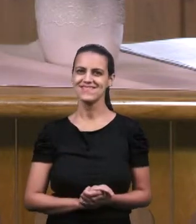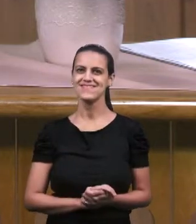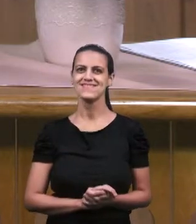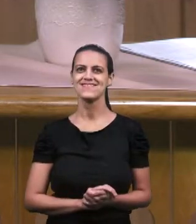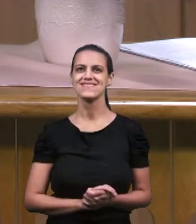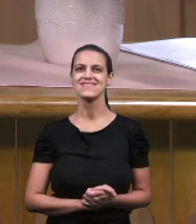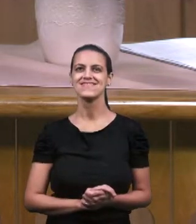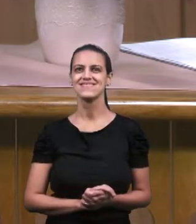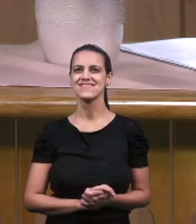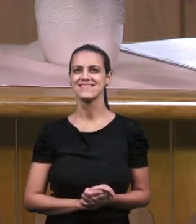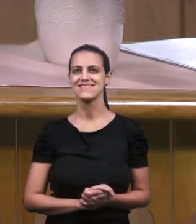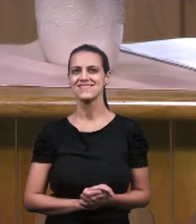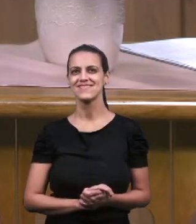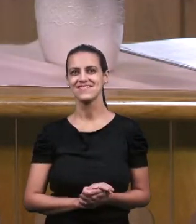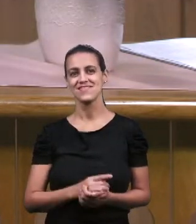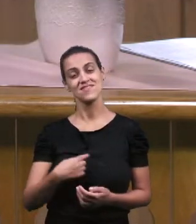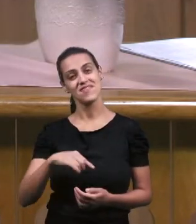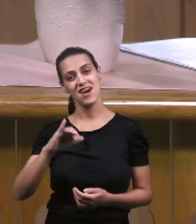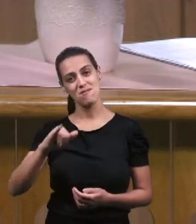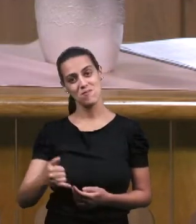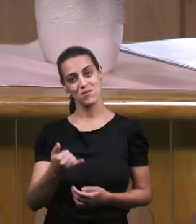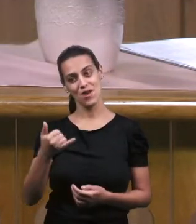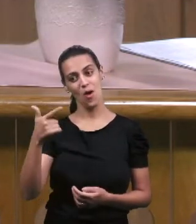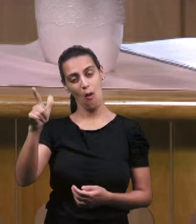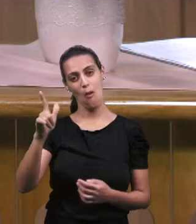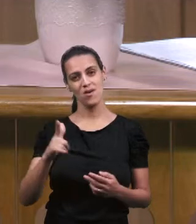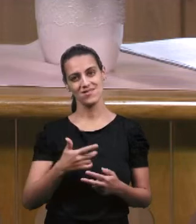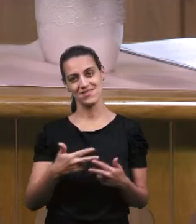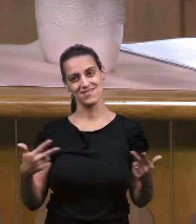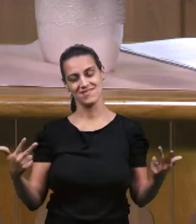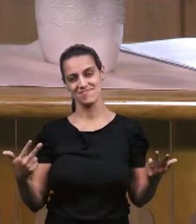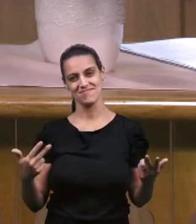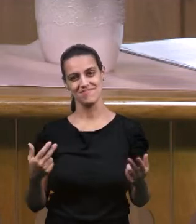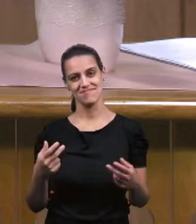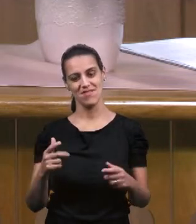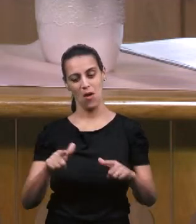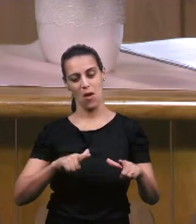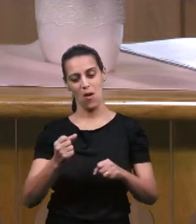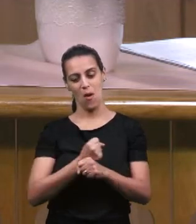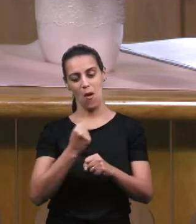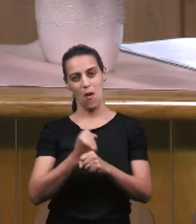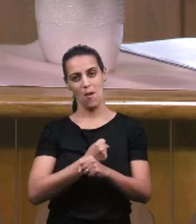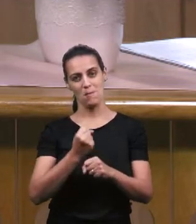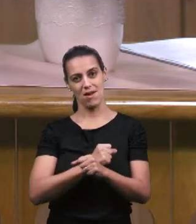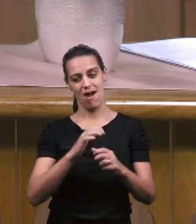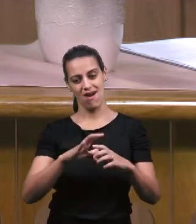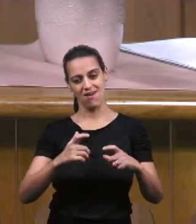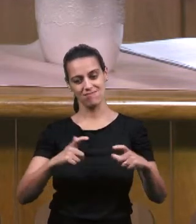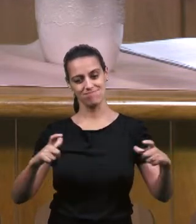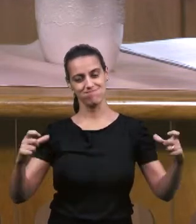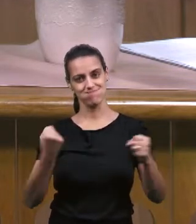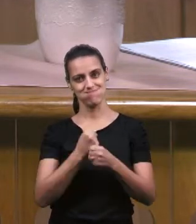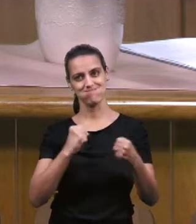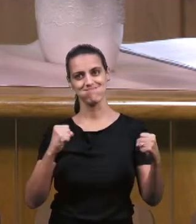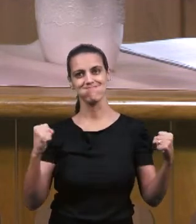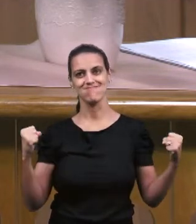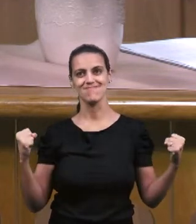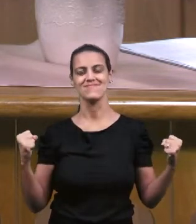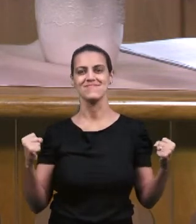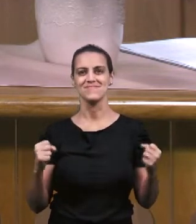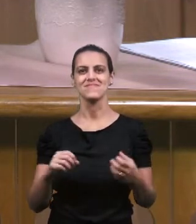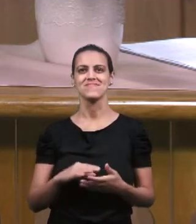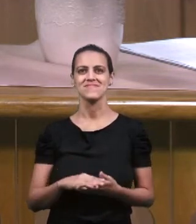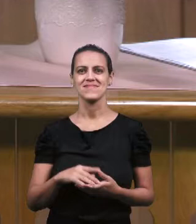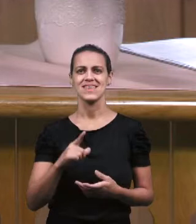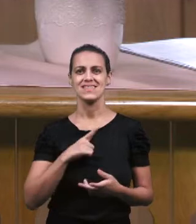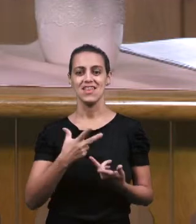ne me voulez pas mauvais. Nous sommes ici, nous allons dans d'autres opportunités, on va